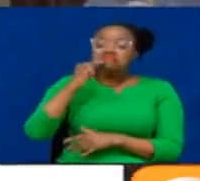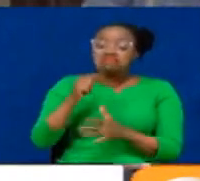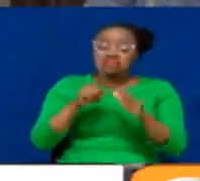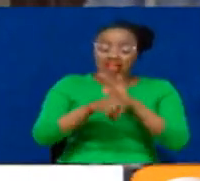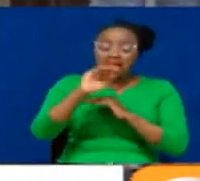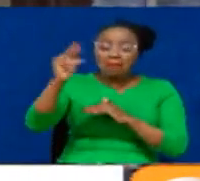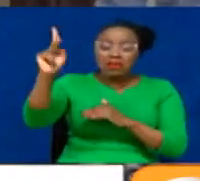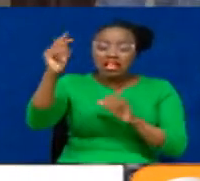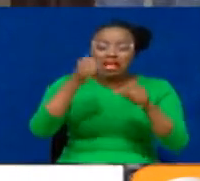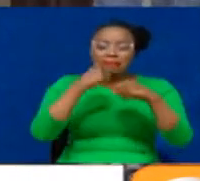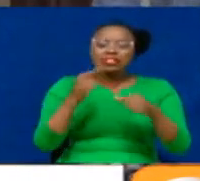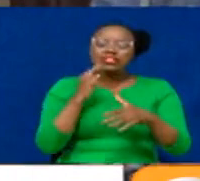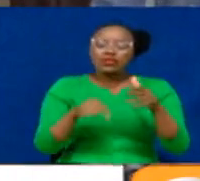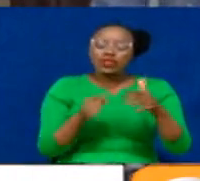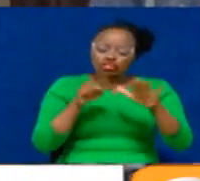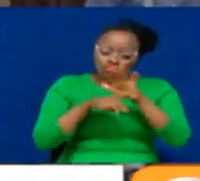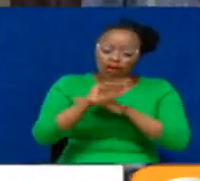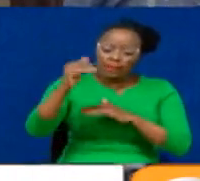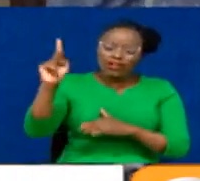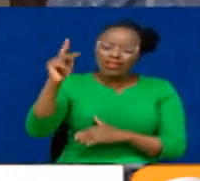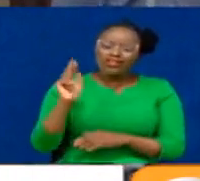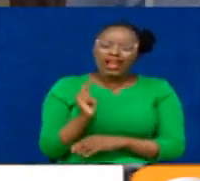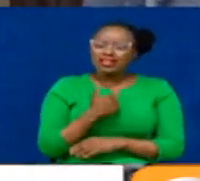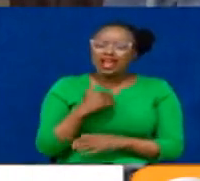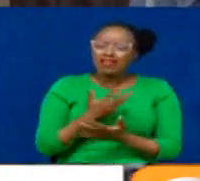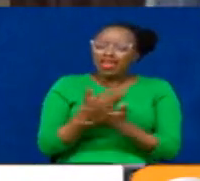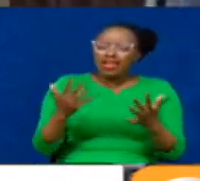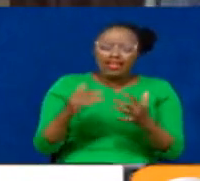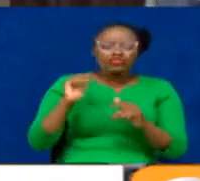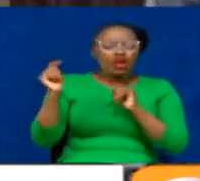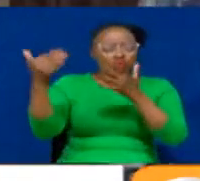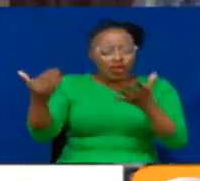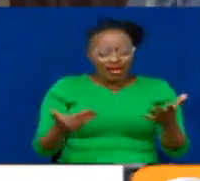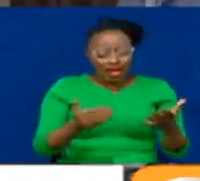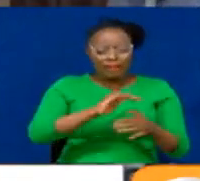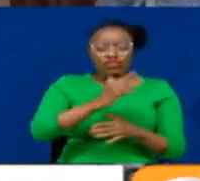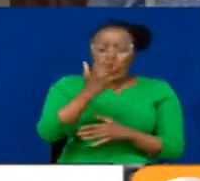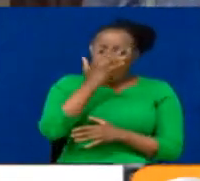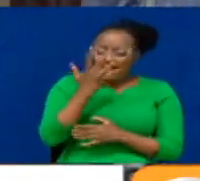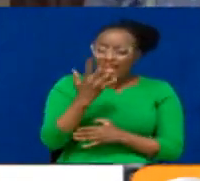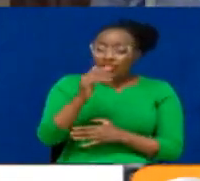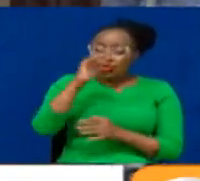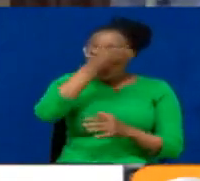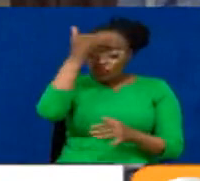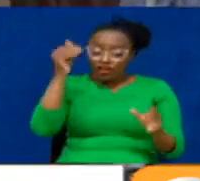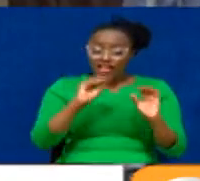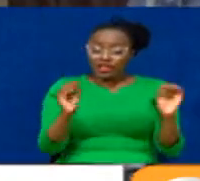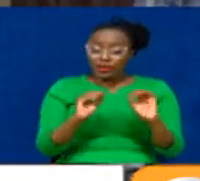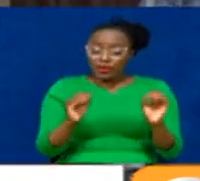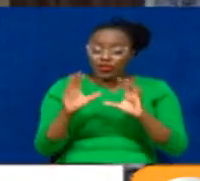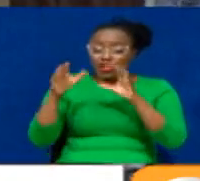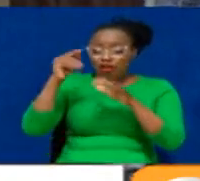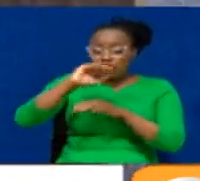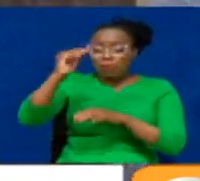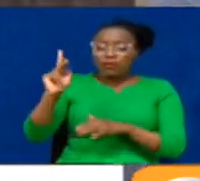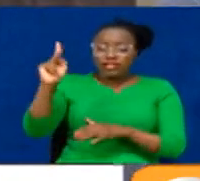hatuwezi ingia mlima. Tukakwambia ingia mlimani, hapa hakuna mamba, ingia Canaan. Na wewe ukiingia Canaan usahau jamii